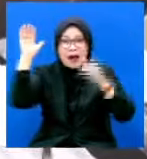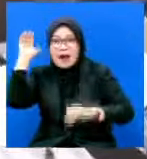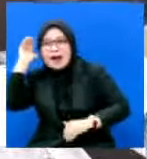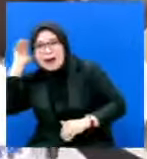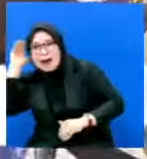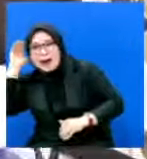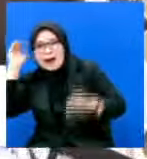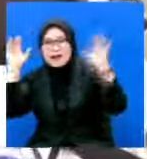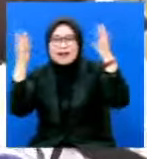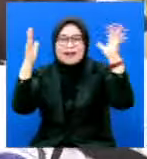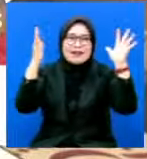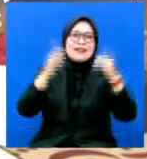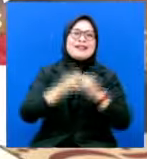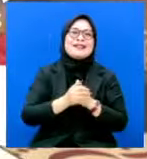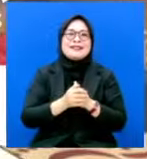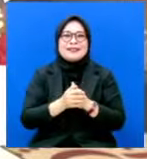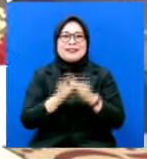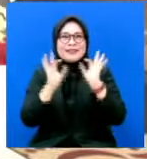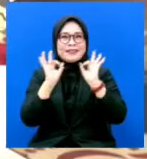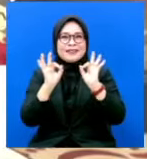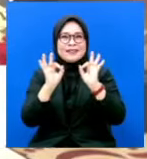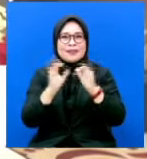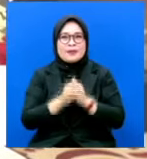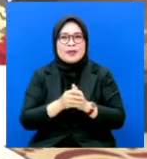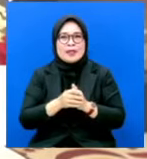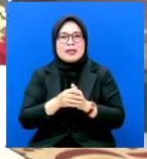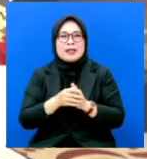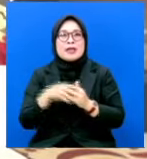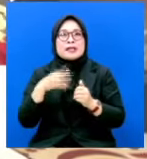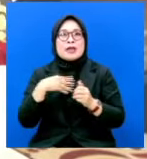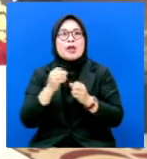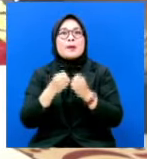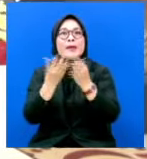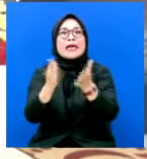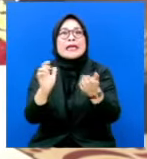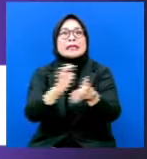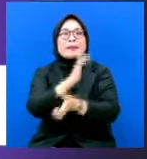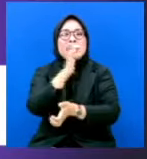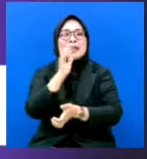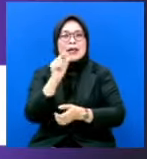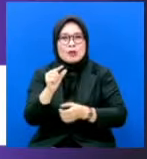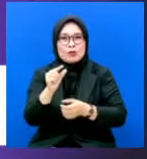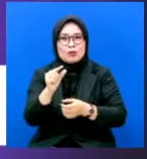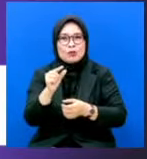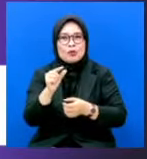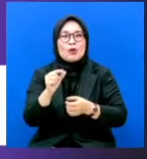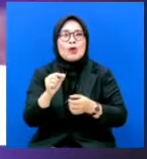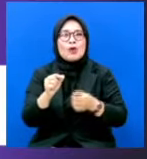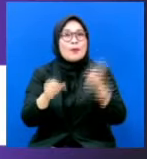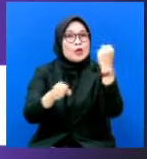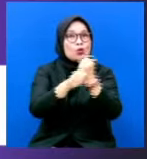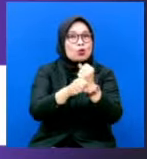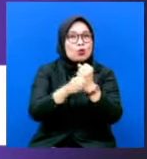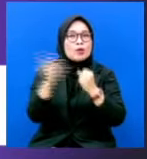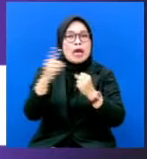mana baik dan saya juga akan berikan kesempatan ini untuk ikut meramaikan suasana para pendukung dari